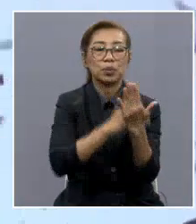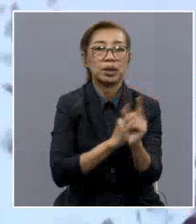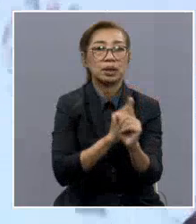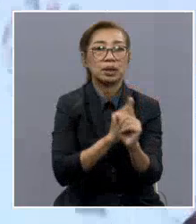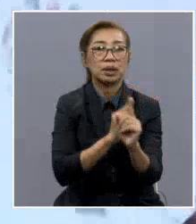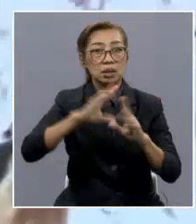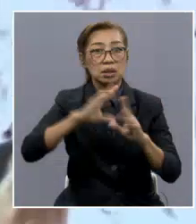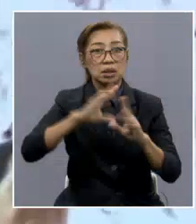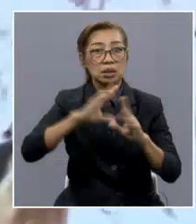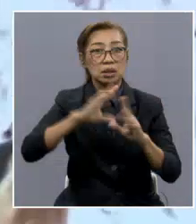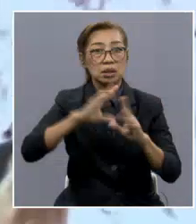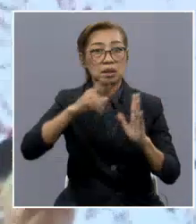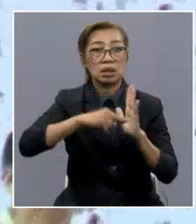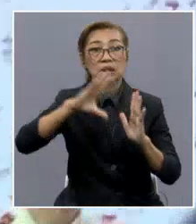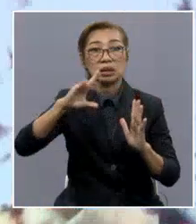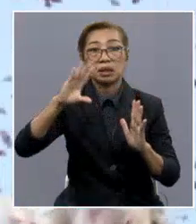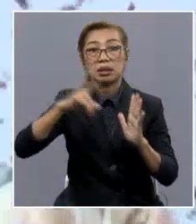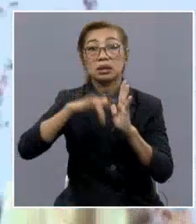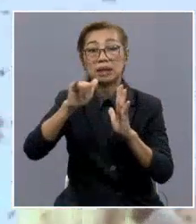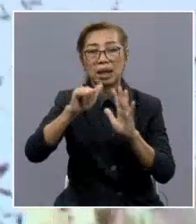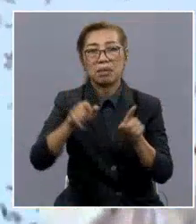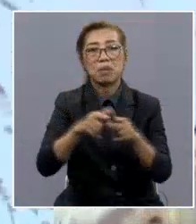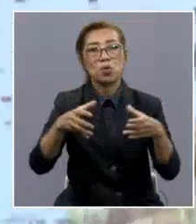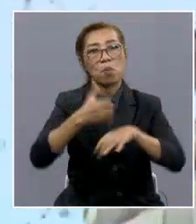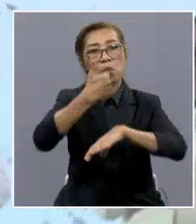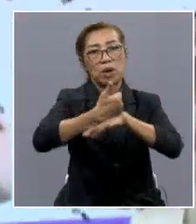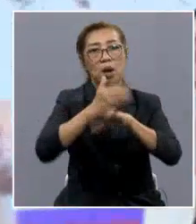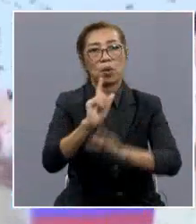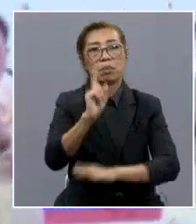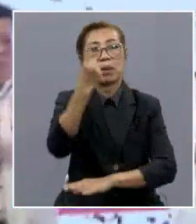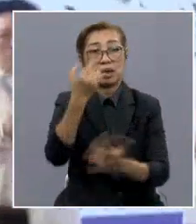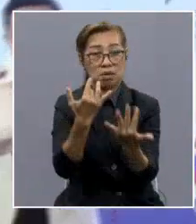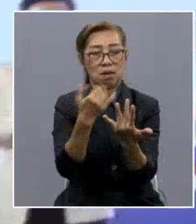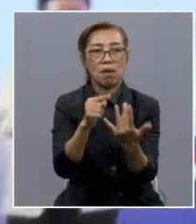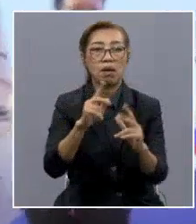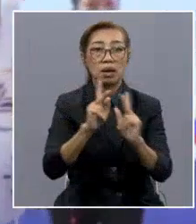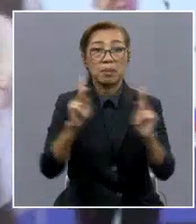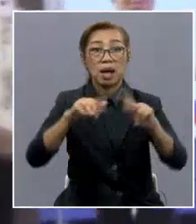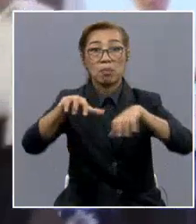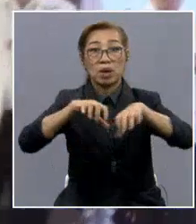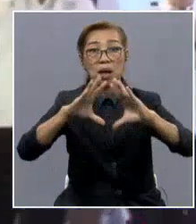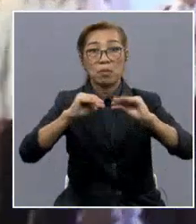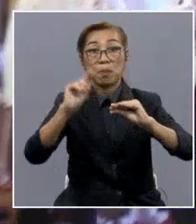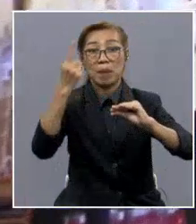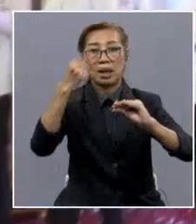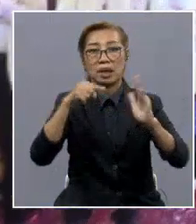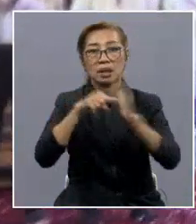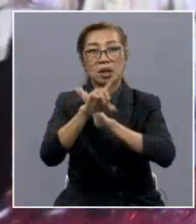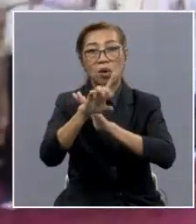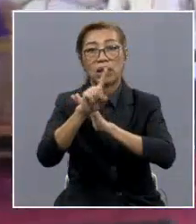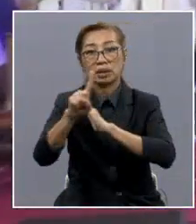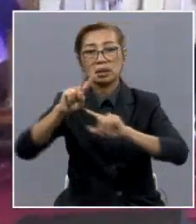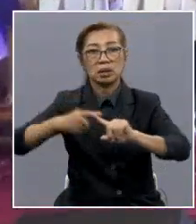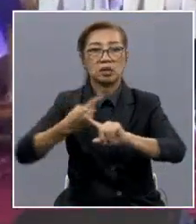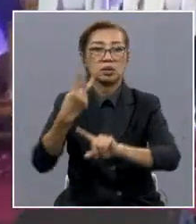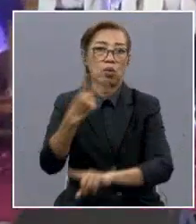ยเนี่ยจะทำหน้าที่เป็นหัวหน้าพรรคคนใหม่ก็เดี๋ยวจับตากันครับเขาจะมีการประชุมคณะกรรมการบริหารพรรคครั้งต่อไปที่101 15กุมภ